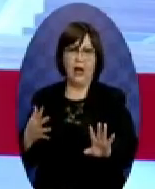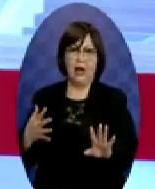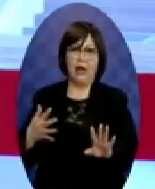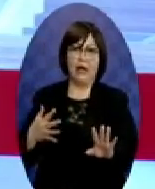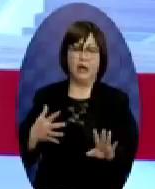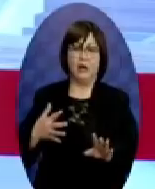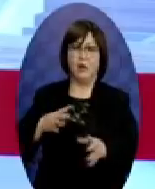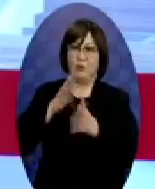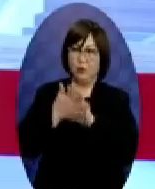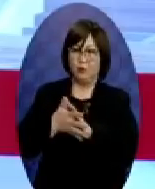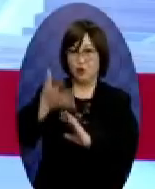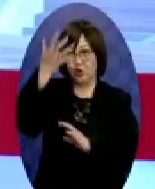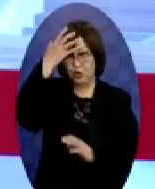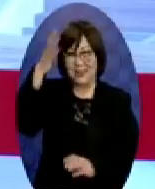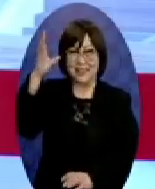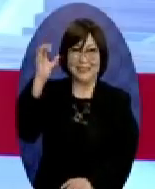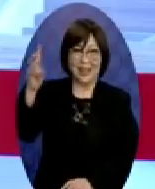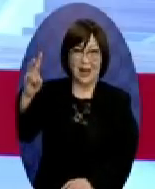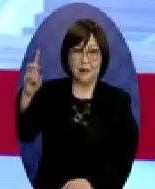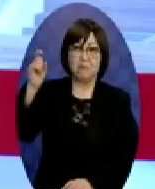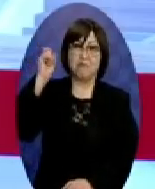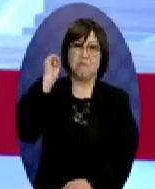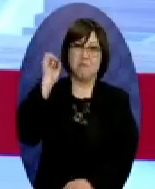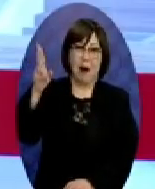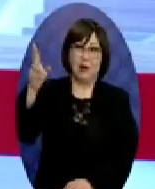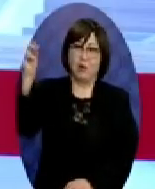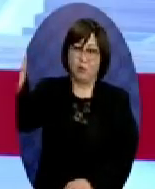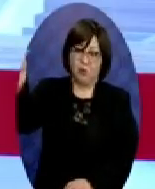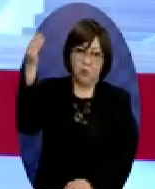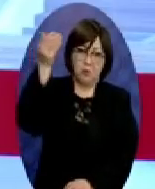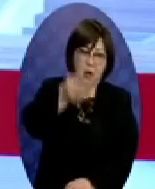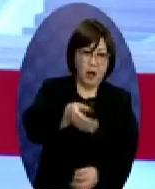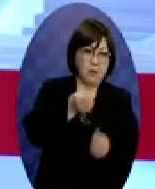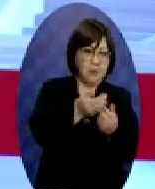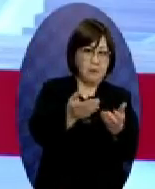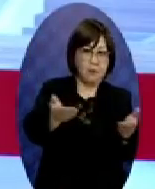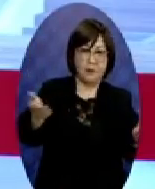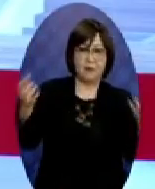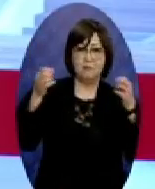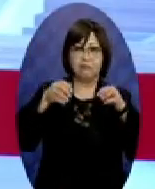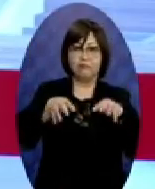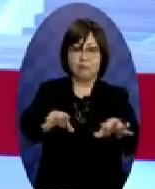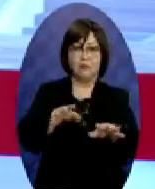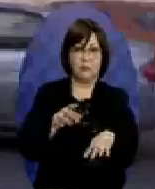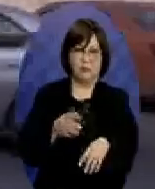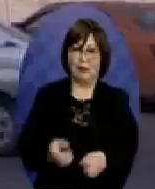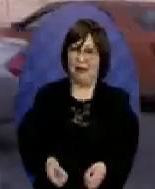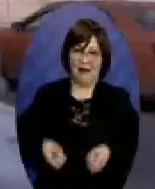шилжиж ороогүй байна. Үүсэд байгаа нөхцөл байдлын талаар манай сурвалжлагын хэсэг сурвалжлага авлаа.